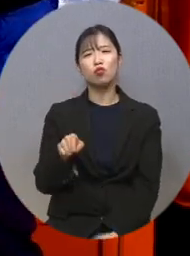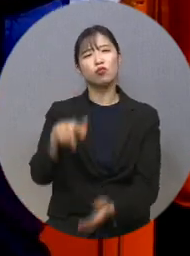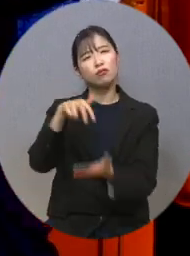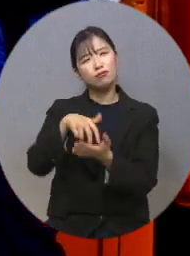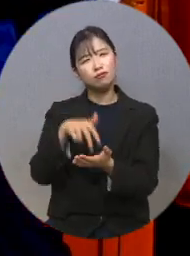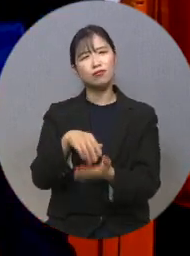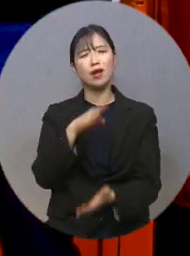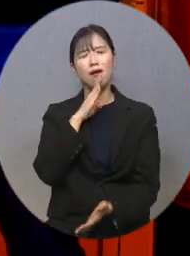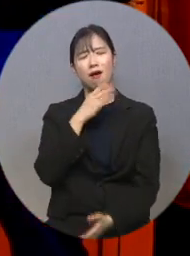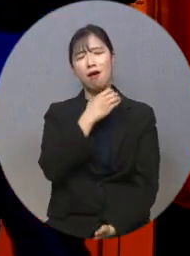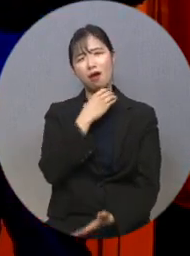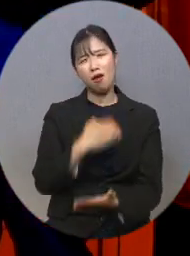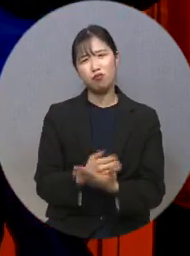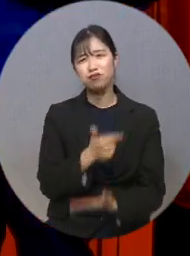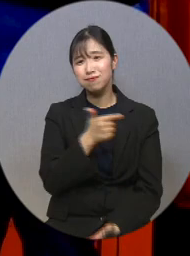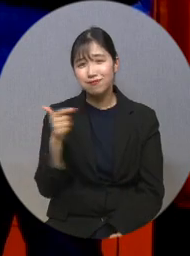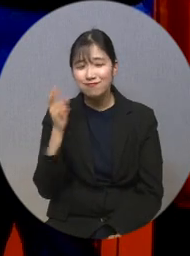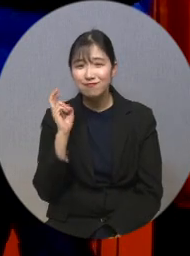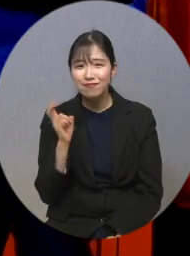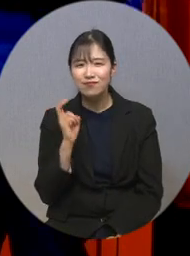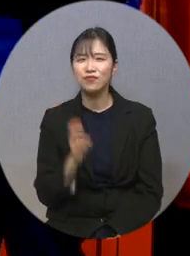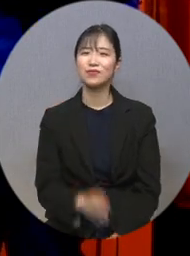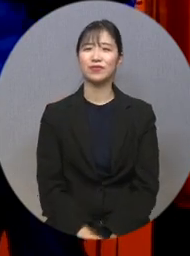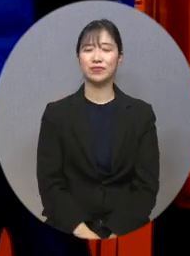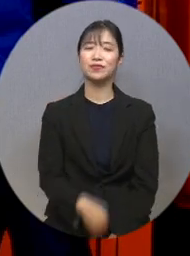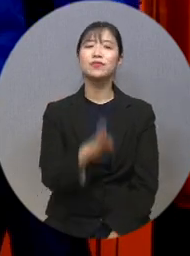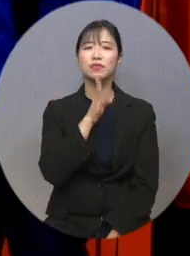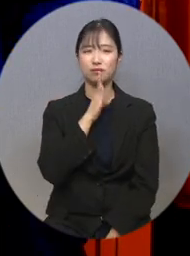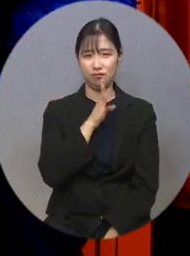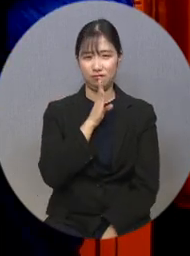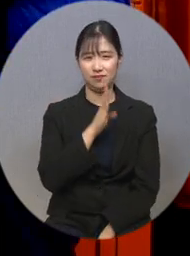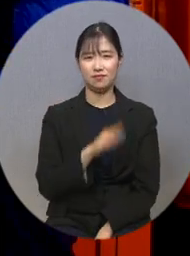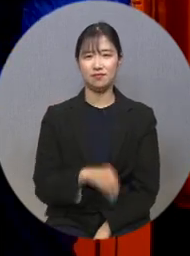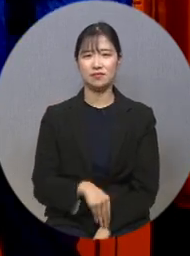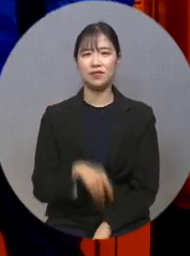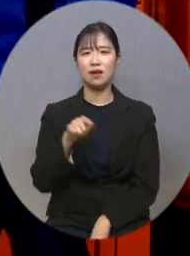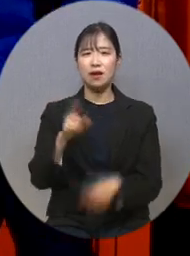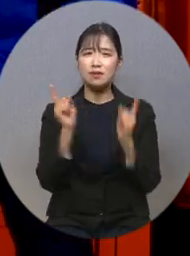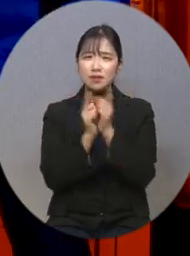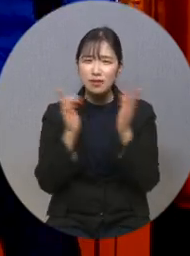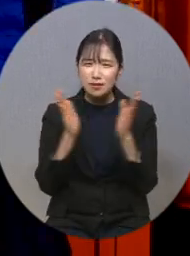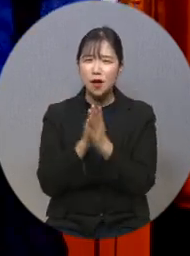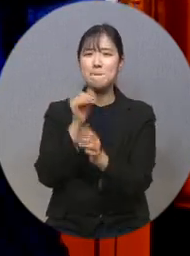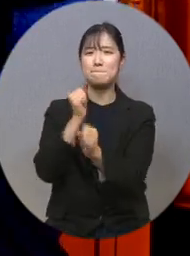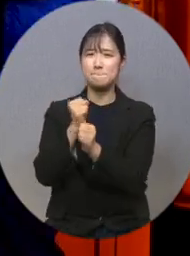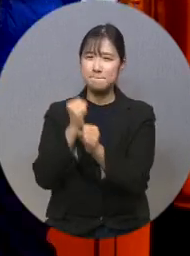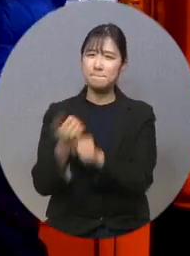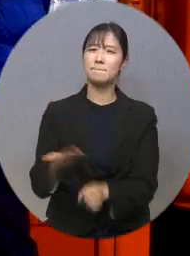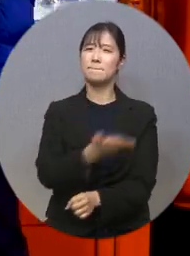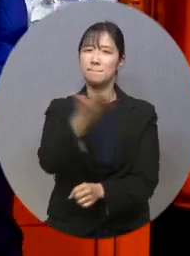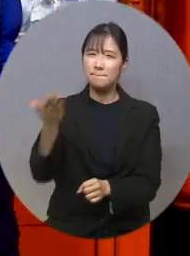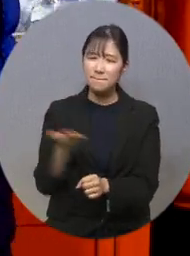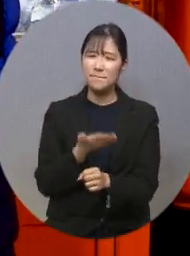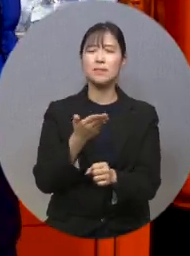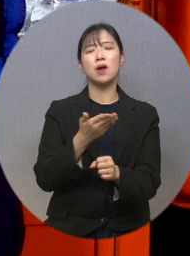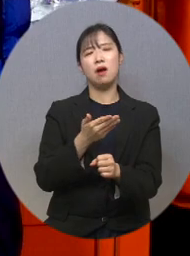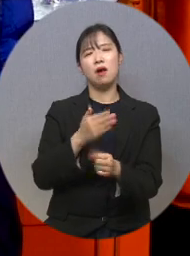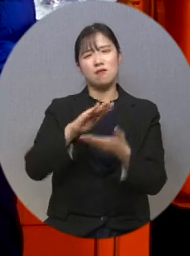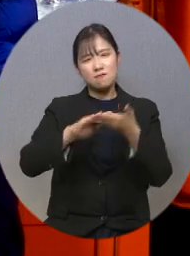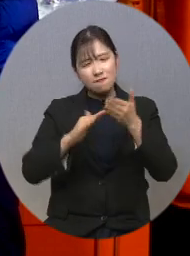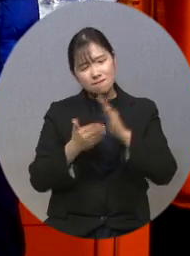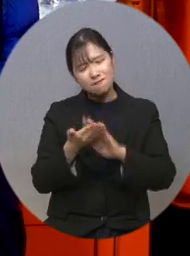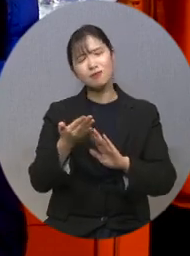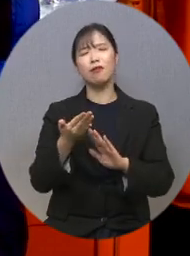굉장히 뭉클한 감동이 올 것 같아요. 아, 네 맞습니다. 이게 이게 직접 생산자분들이 이게 정성껏 이게 만든 이